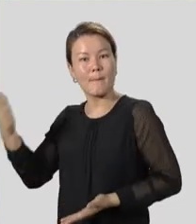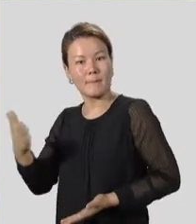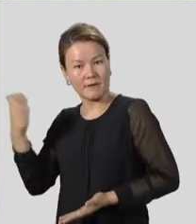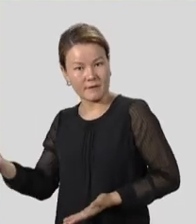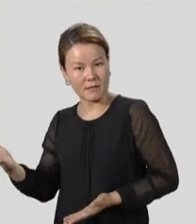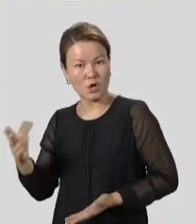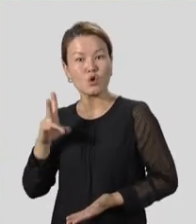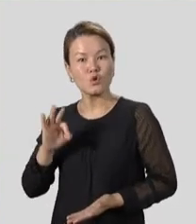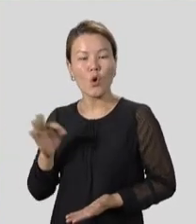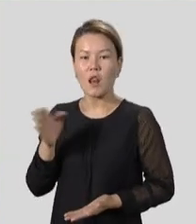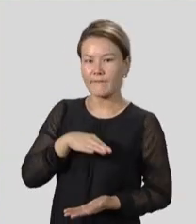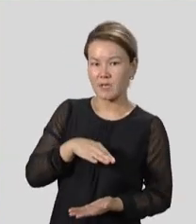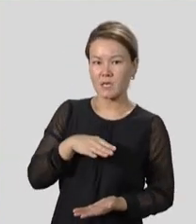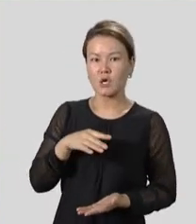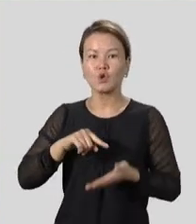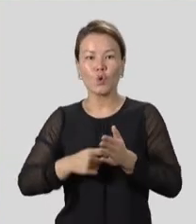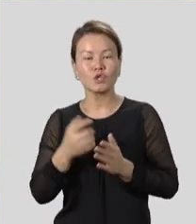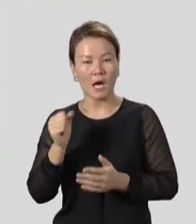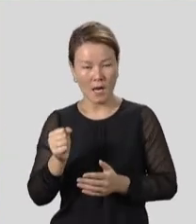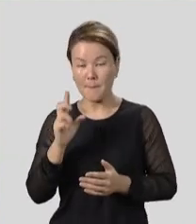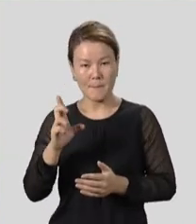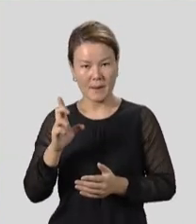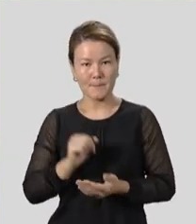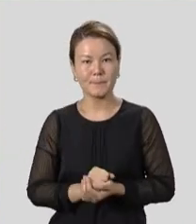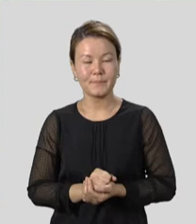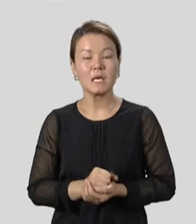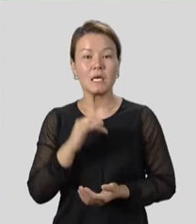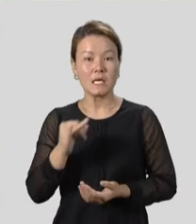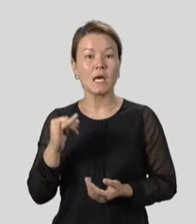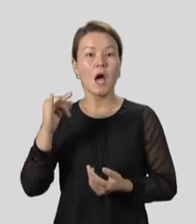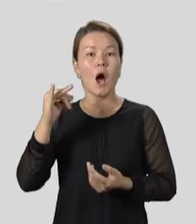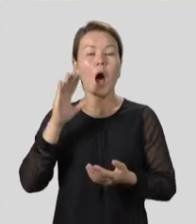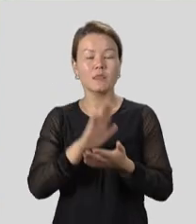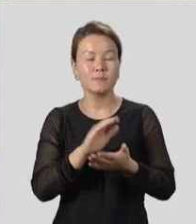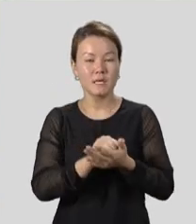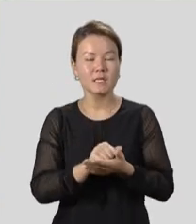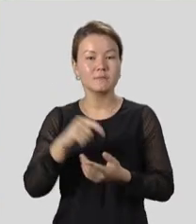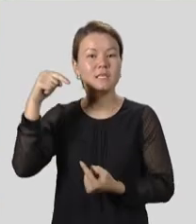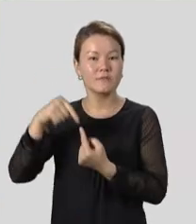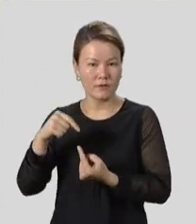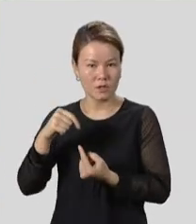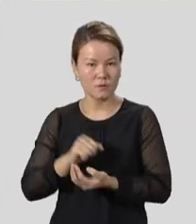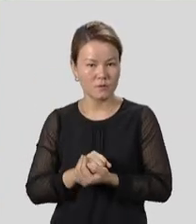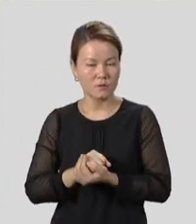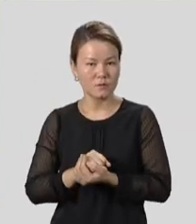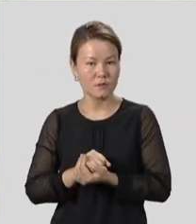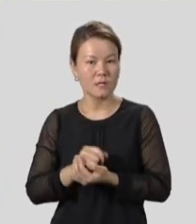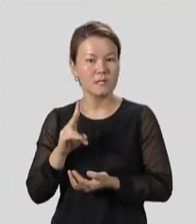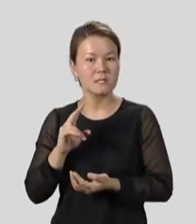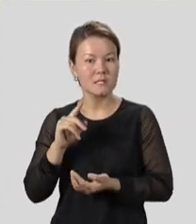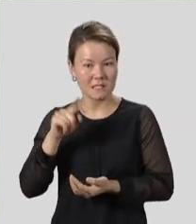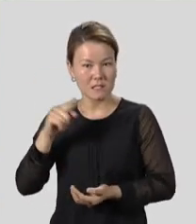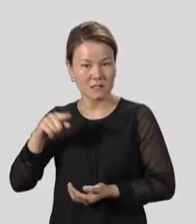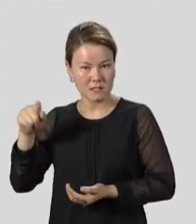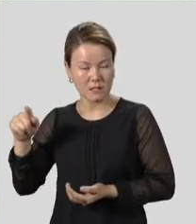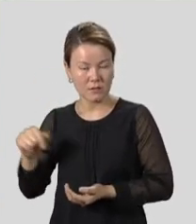но левее точки Б. И отметим соответствующую часть координатной прямой штриховкой.